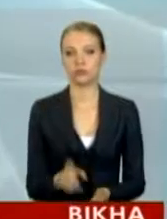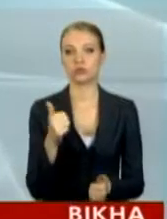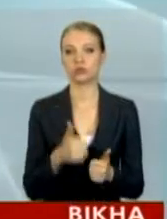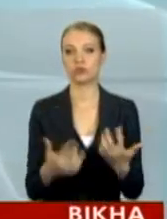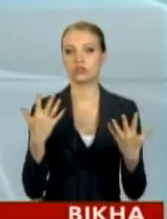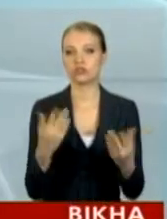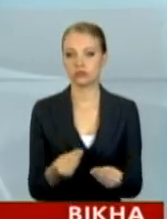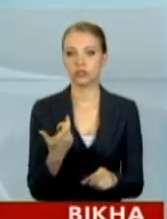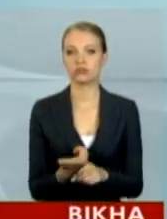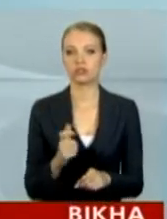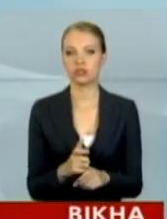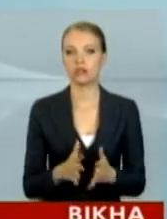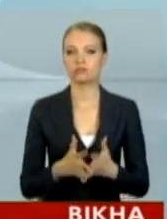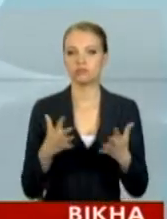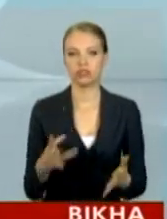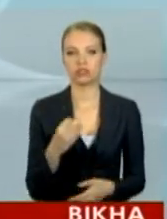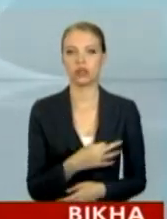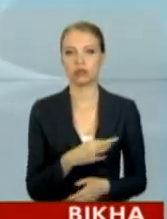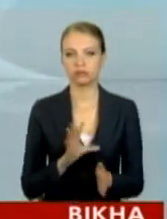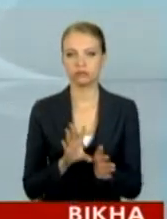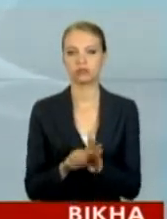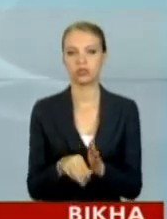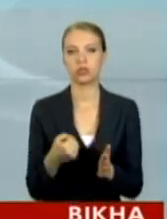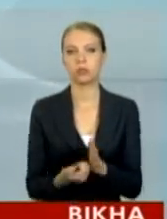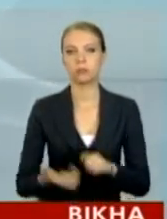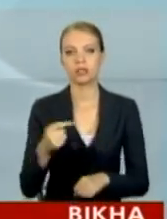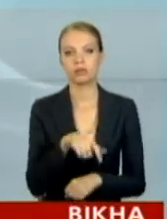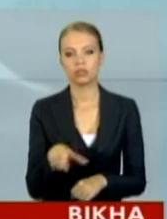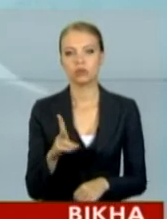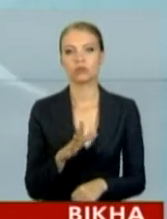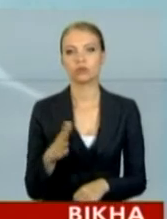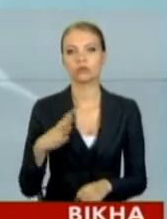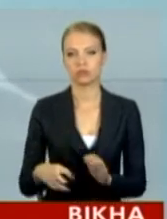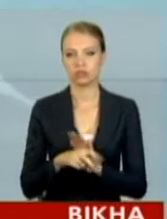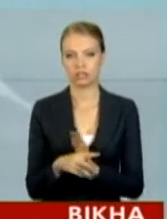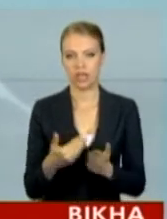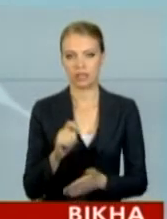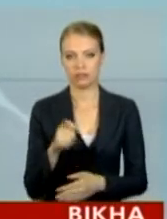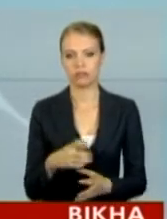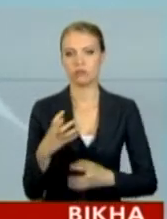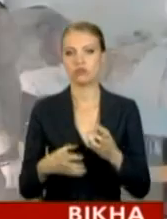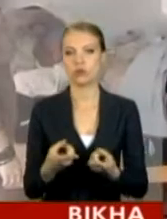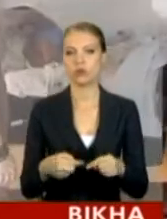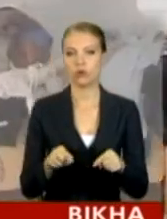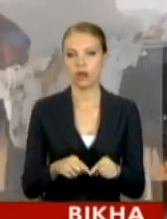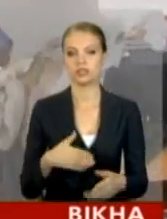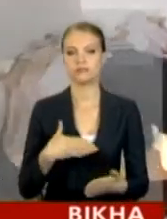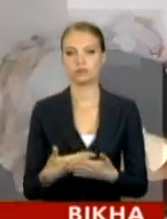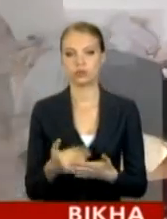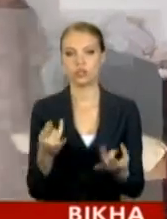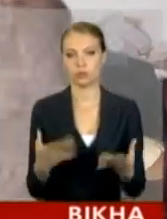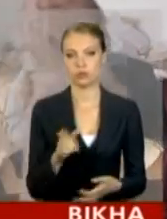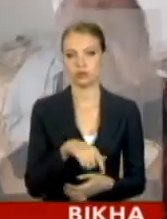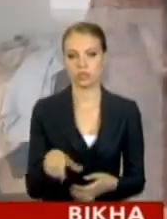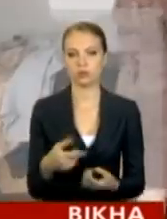кожним днем чимраз більше небайдужих долучається до підтримки тих, хто змушений був тікати від війни. Міжнародні організації, волонтери, прості